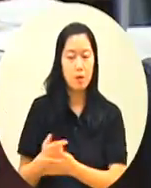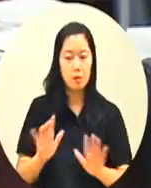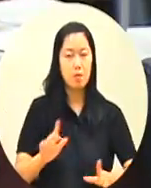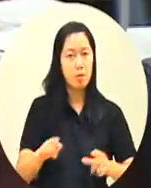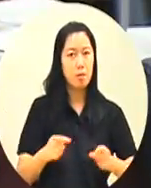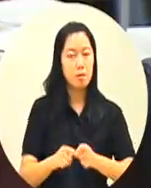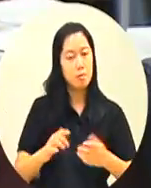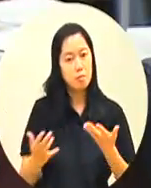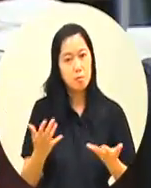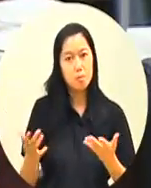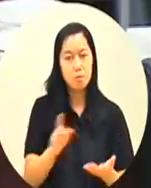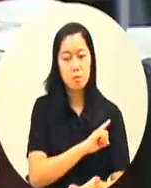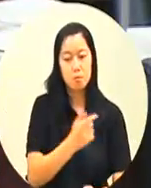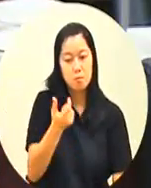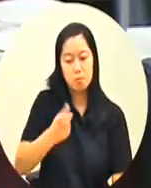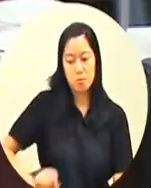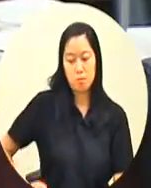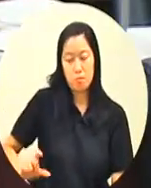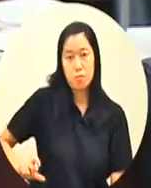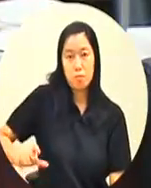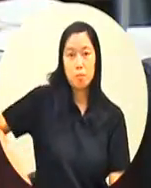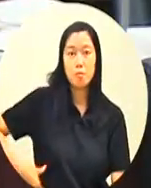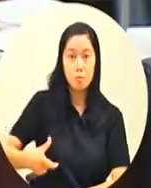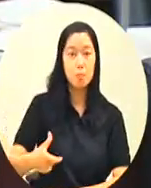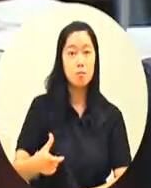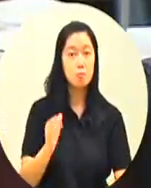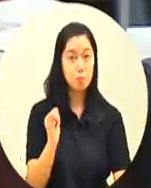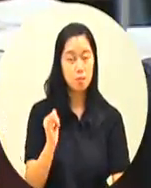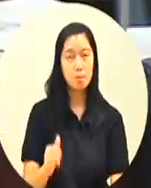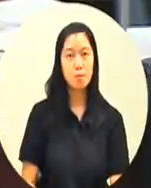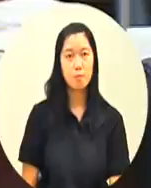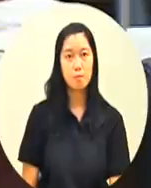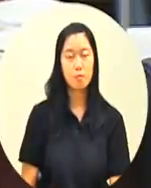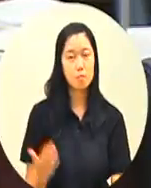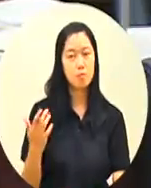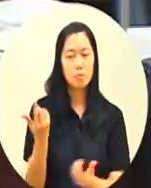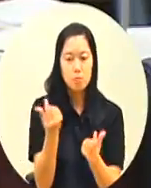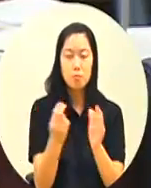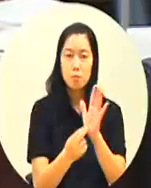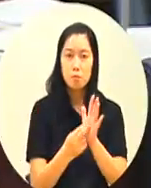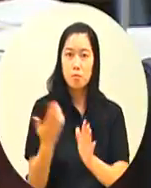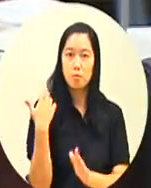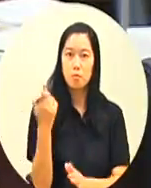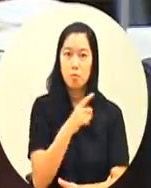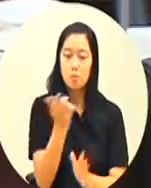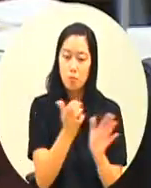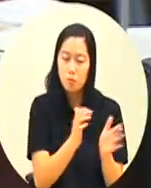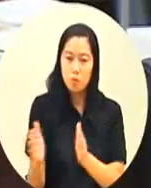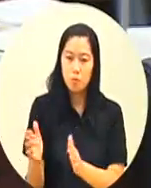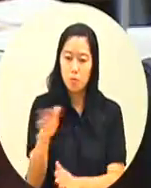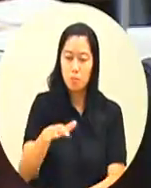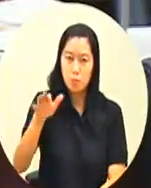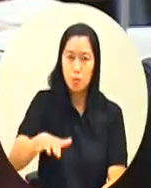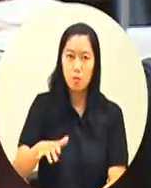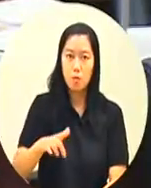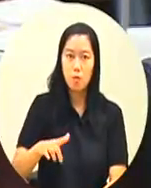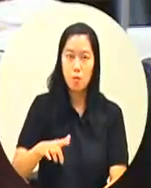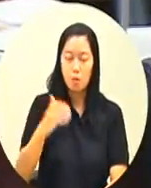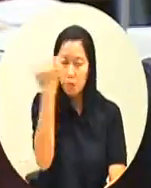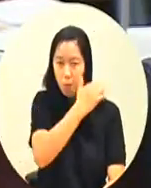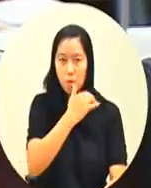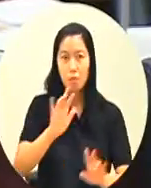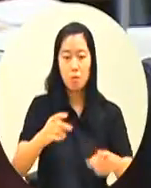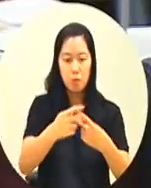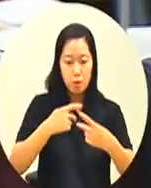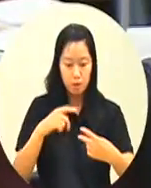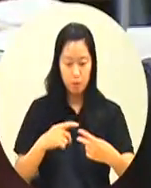间差不多爱传多少钱？好，比如讲以往我可能爱传5000块，要缴这条钱，雄雄今年收到税单。变